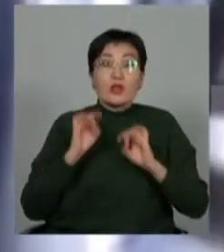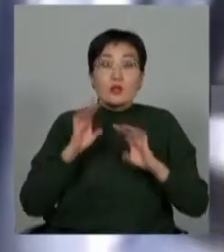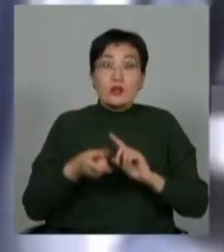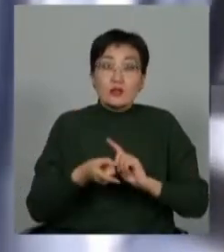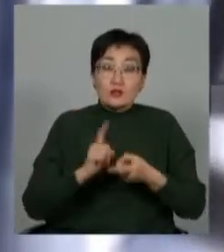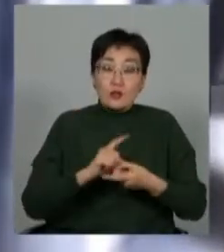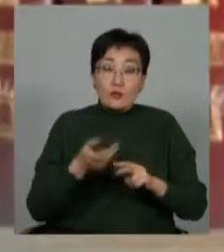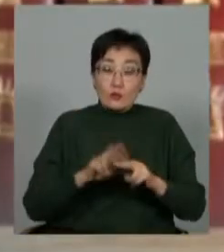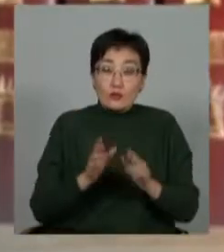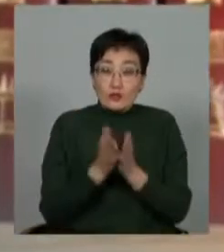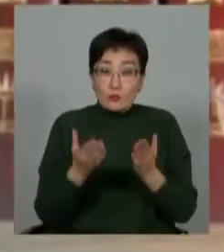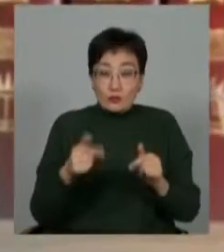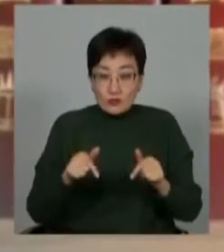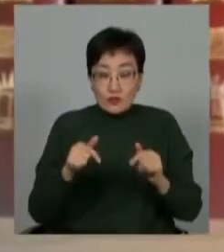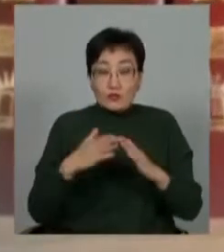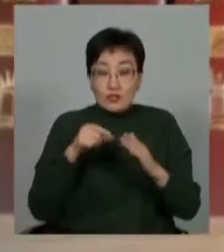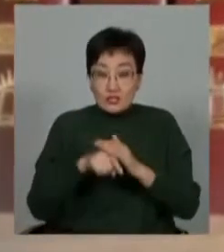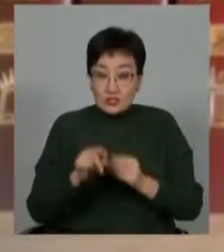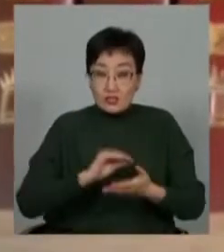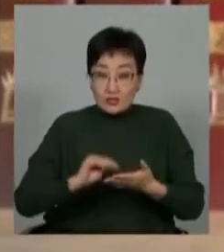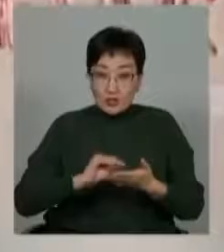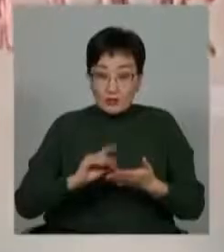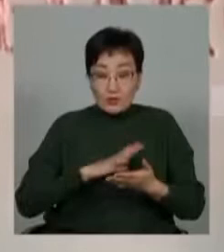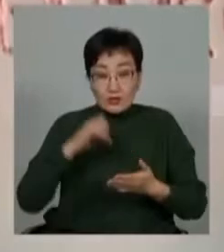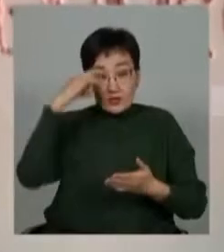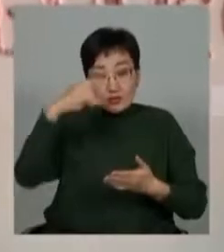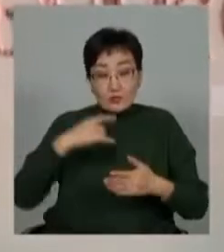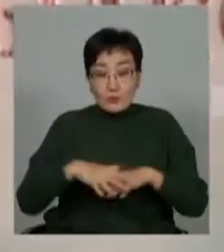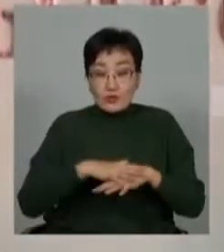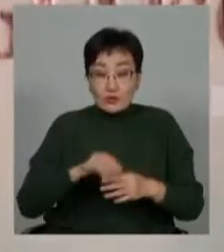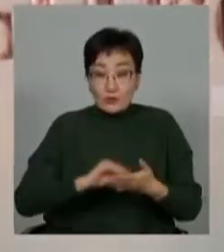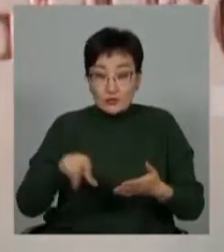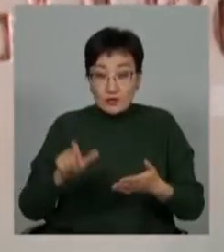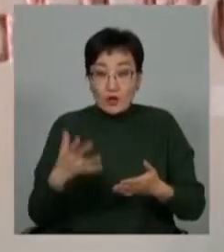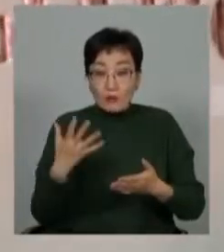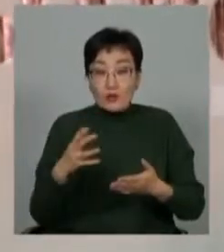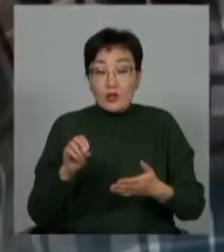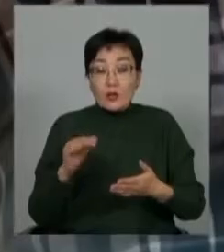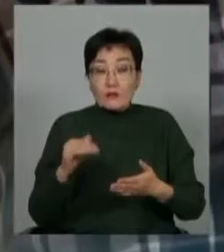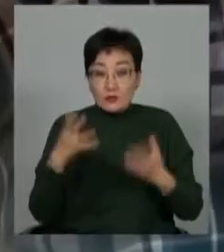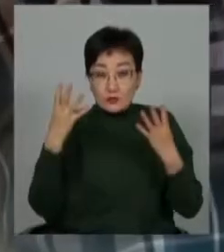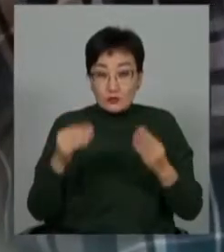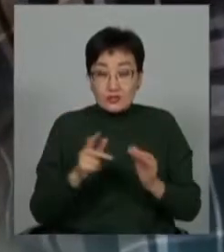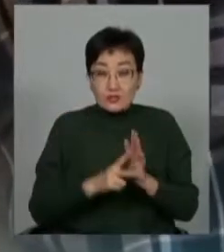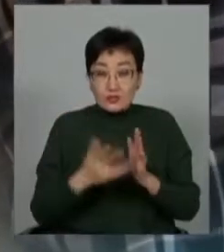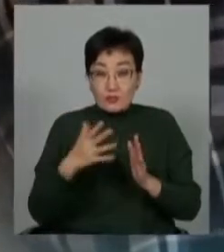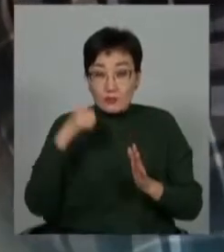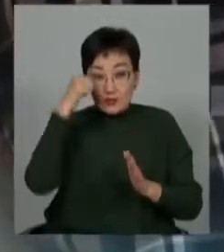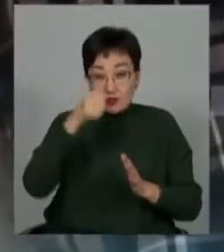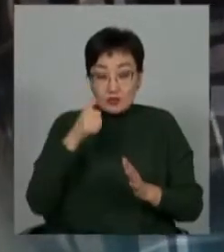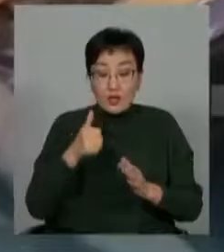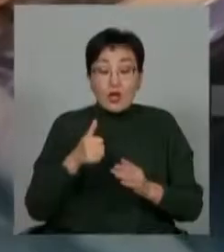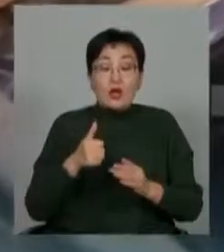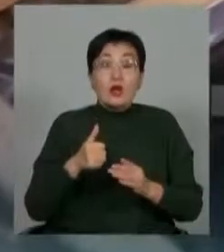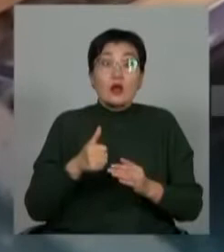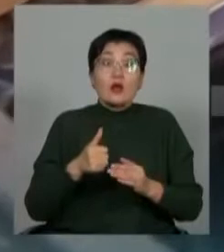шығармаларда осы ғимаратта дүниеге келді. Еске салса, Қазақстанның халық жазушысы биыл 5 ақпан күні 85 жасқа қараған